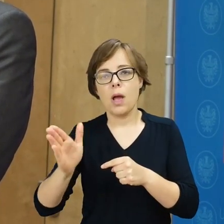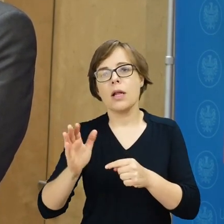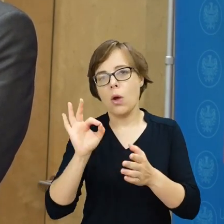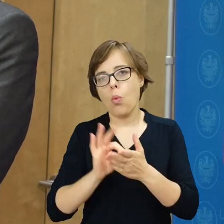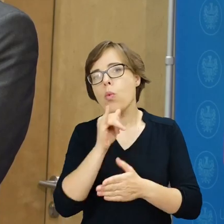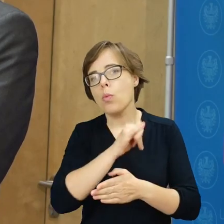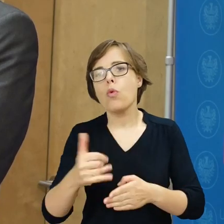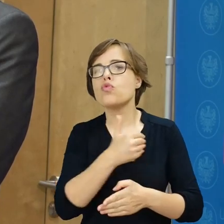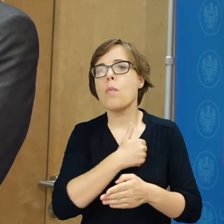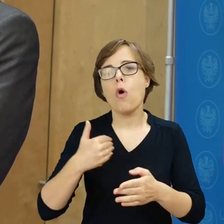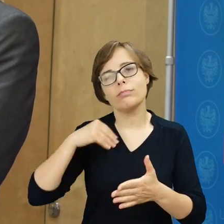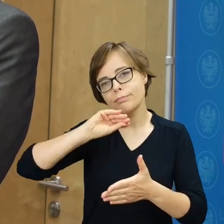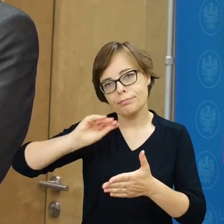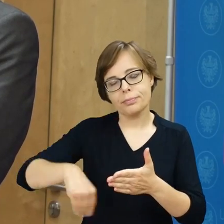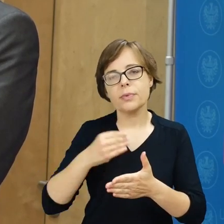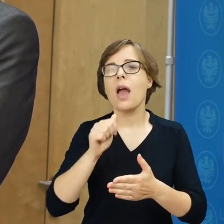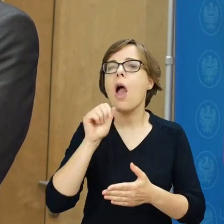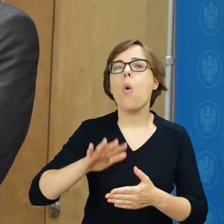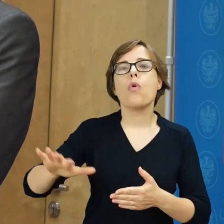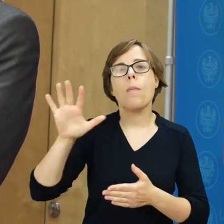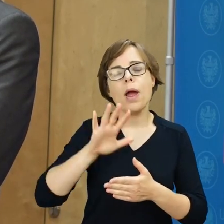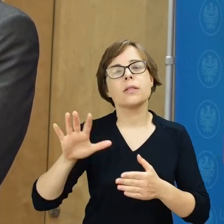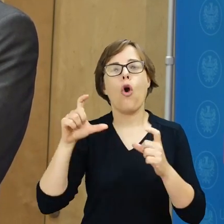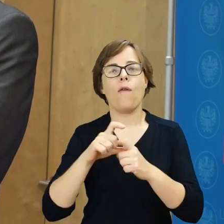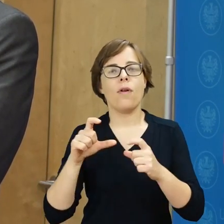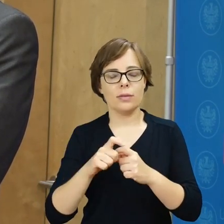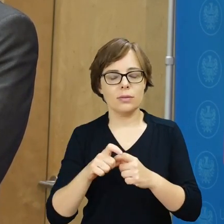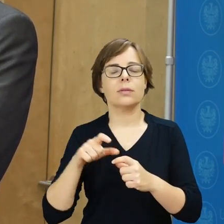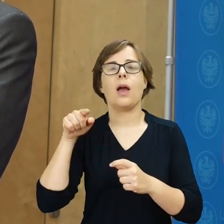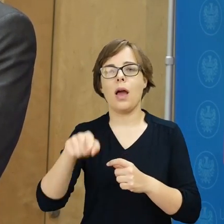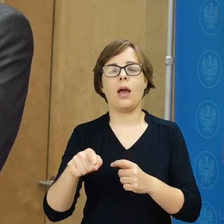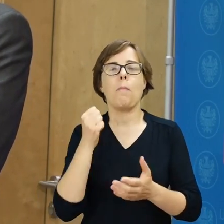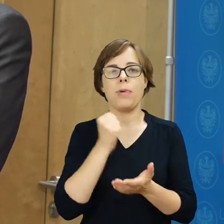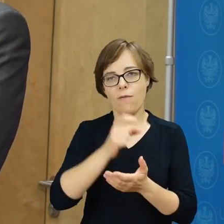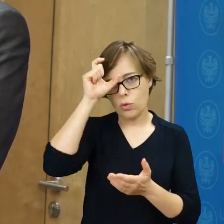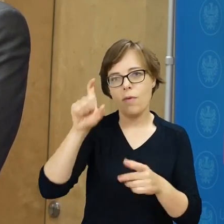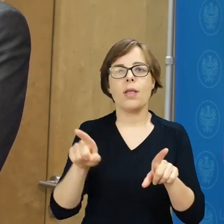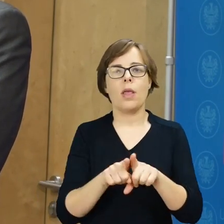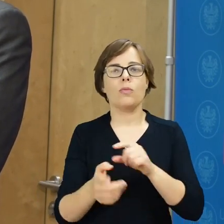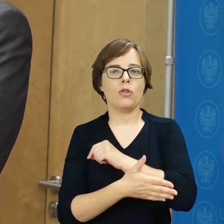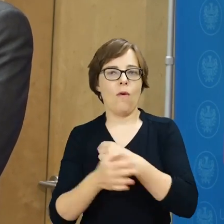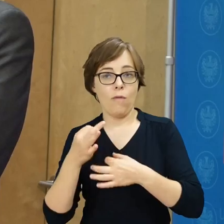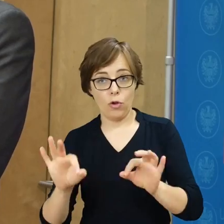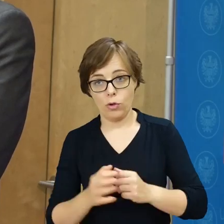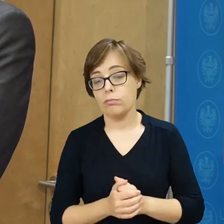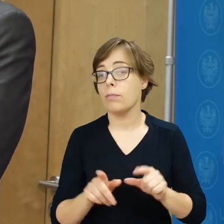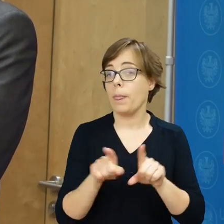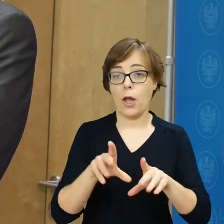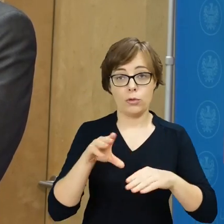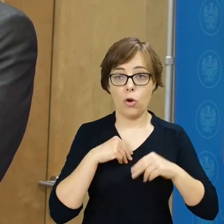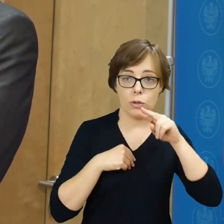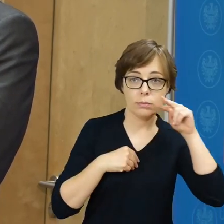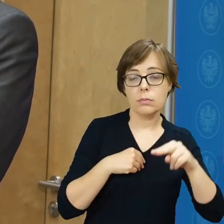Polskę Europejskiej Konwencji o ochronie praw człowieka, podstawowych wolności. Możemy patrzeć przez orzecznictwo Europejskiego